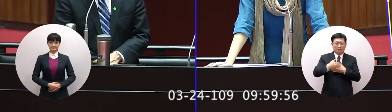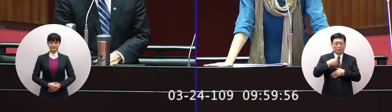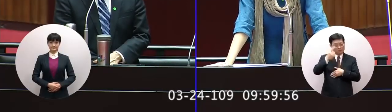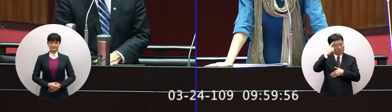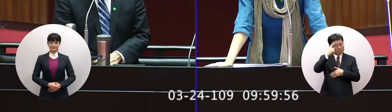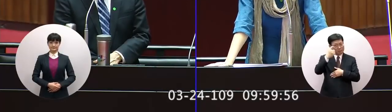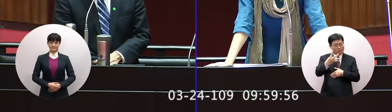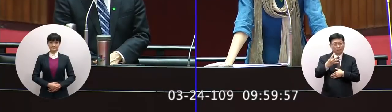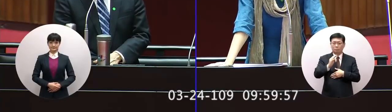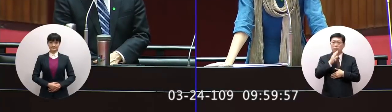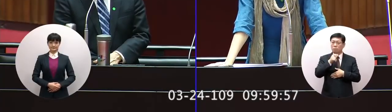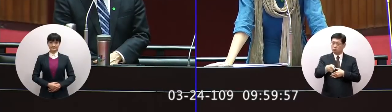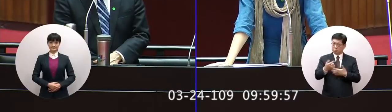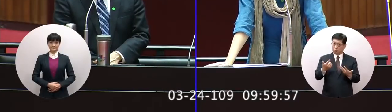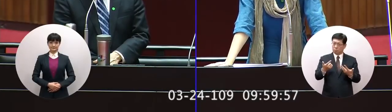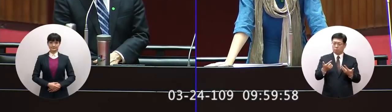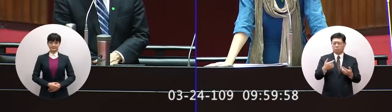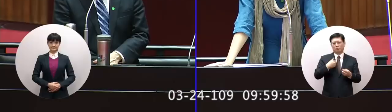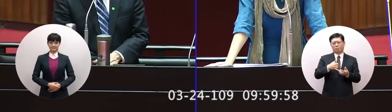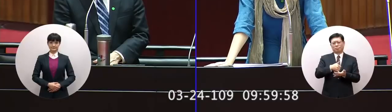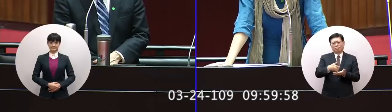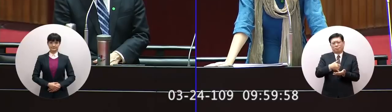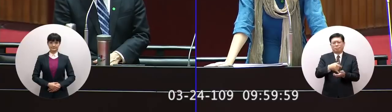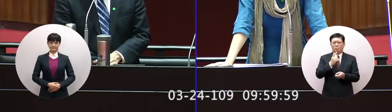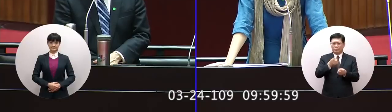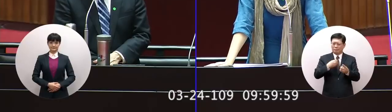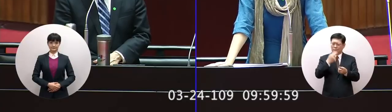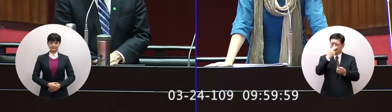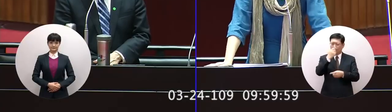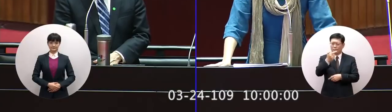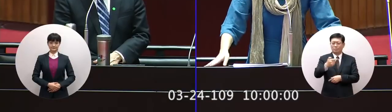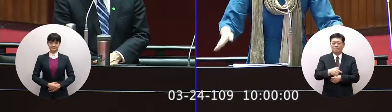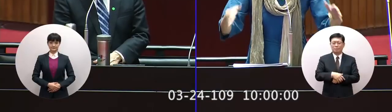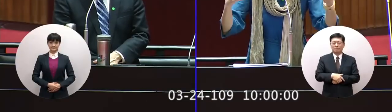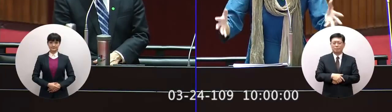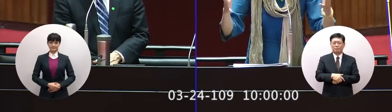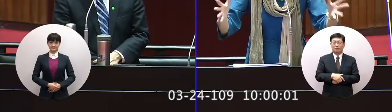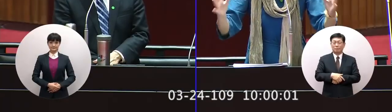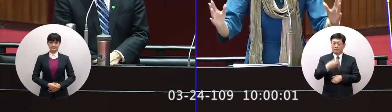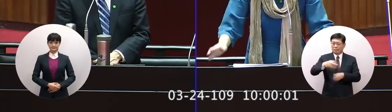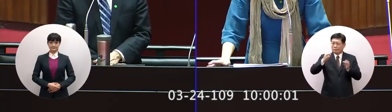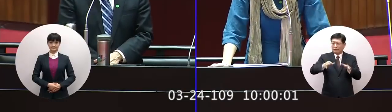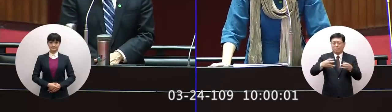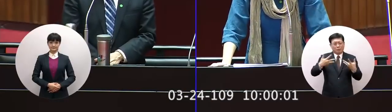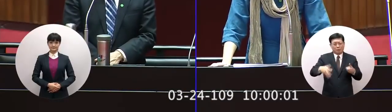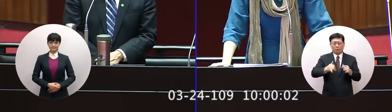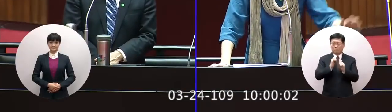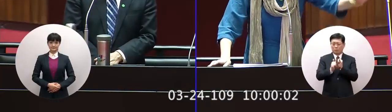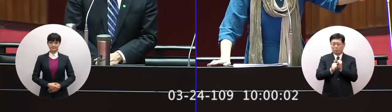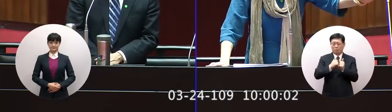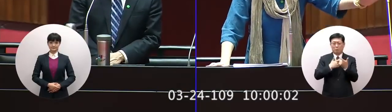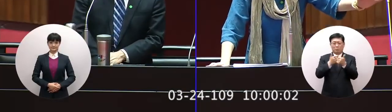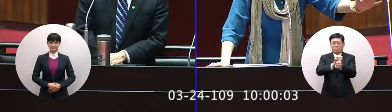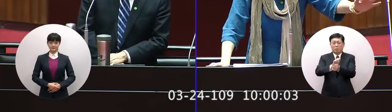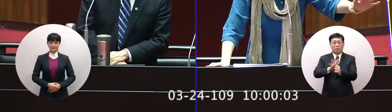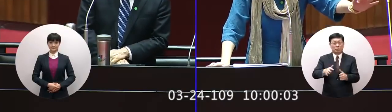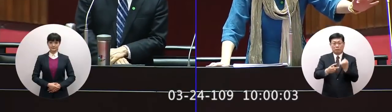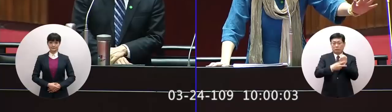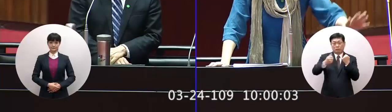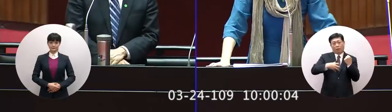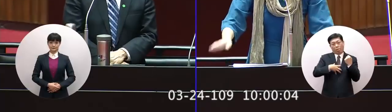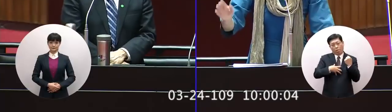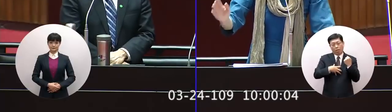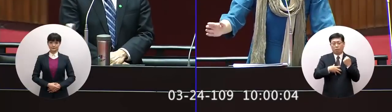14天，但是这些都是非常非常的高风险，也。浪费我们很多的社会成本，现在里长都累